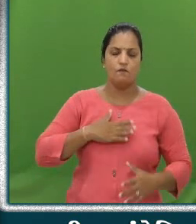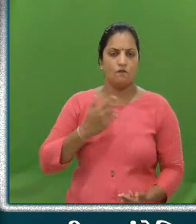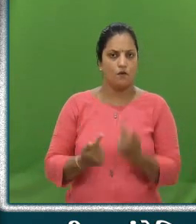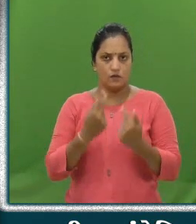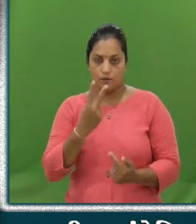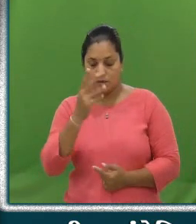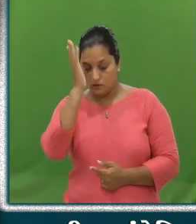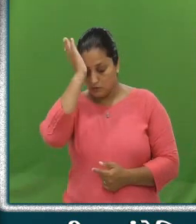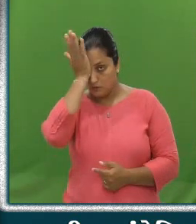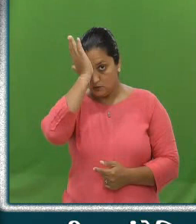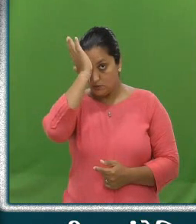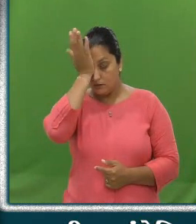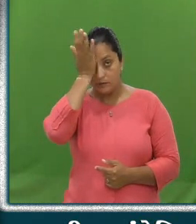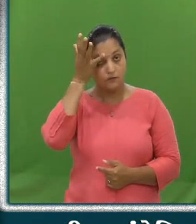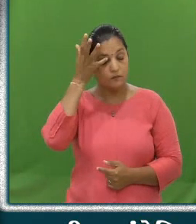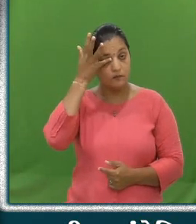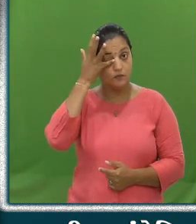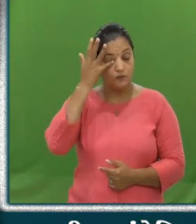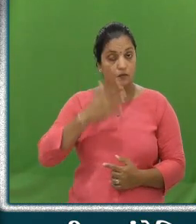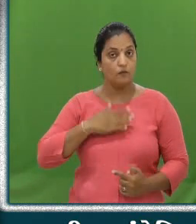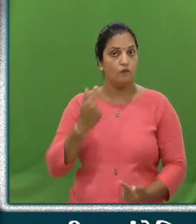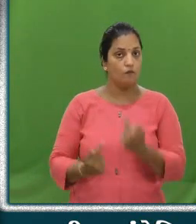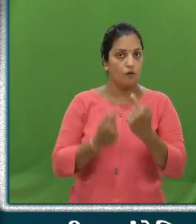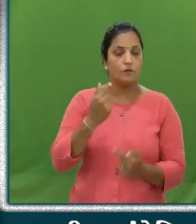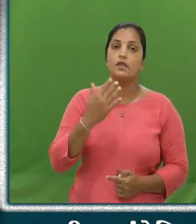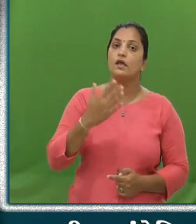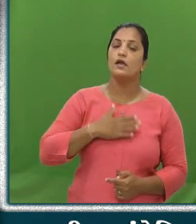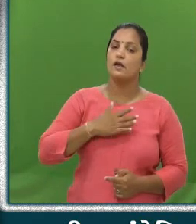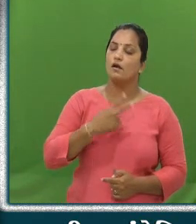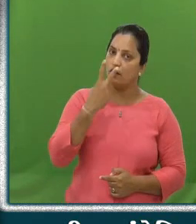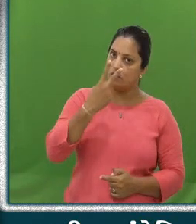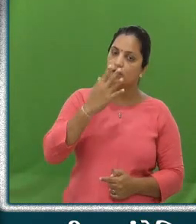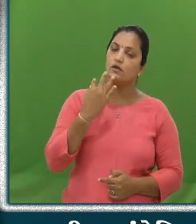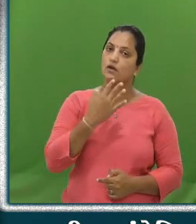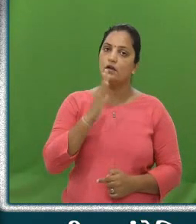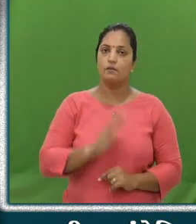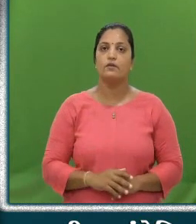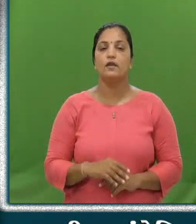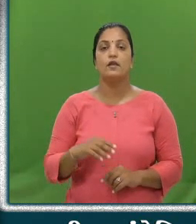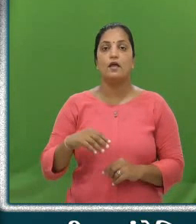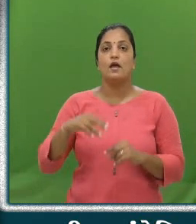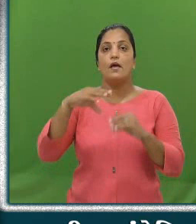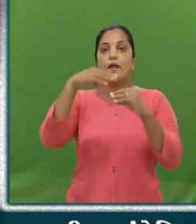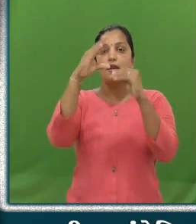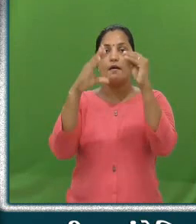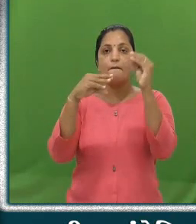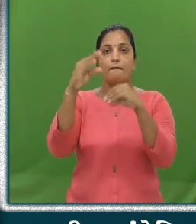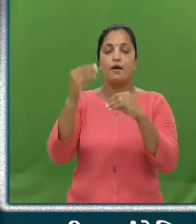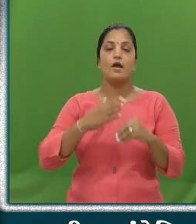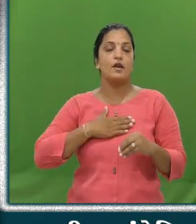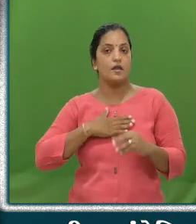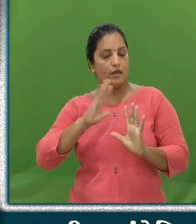છે અને બધાને ખબર છે કે વનસ્પતિઓ લીલા કલરની જોવા મળતી હોય છે, એના પર્ણો કેવા છે તો